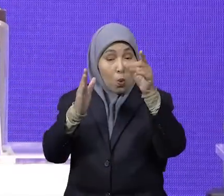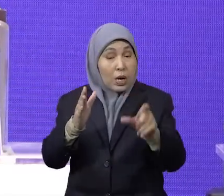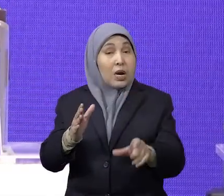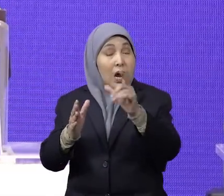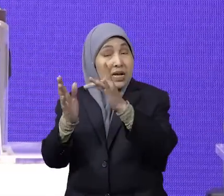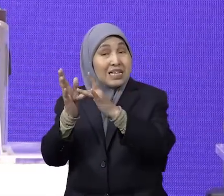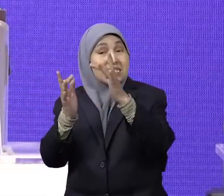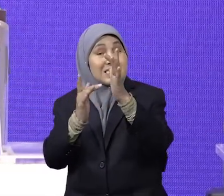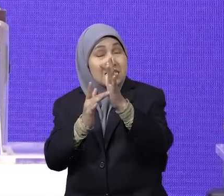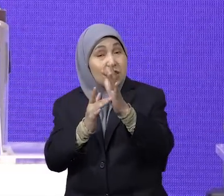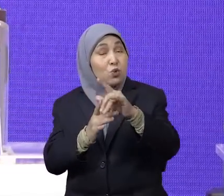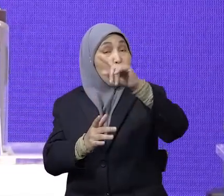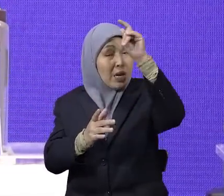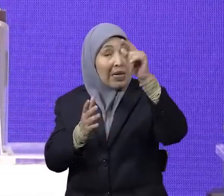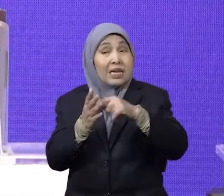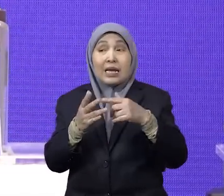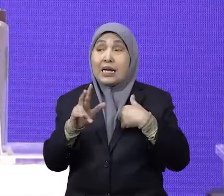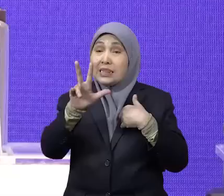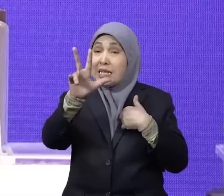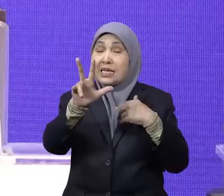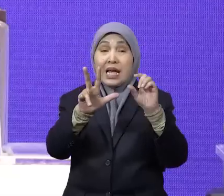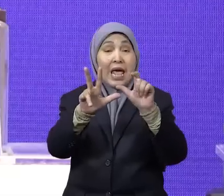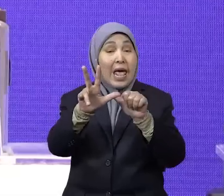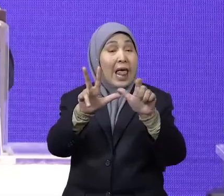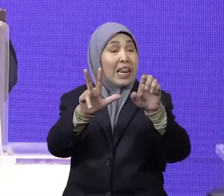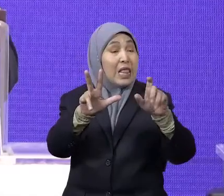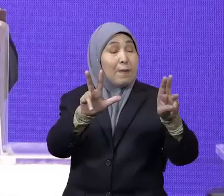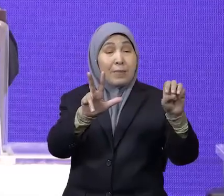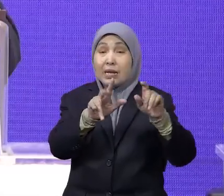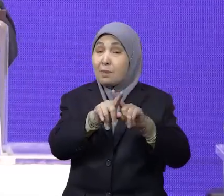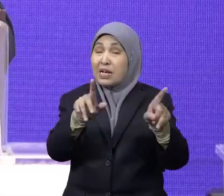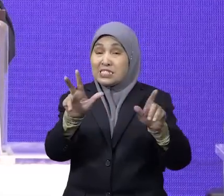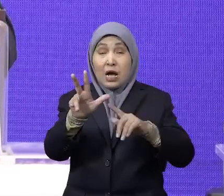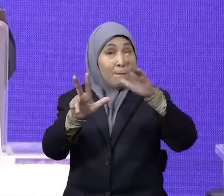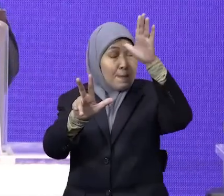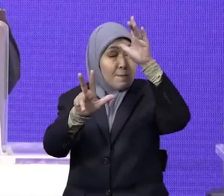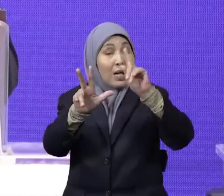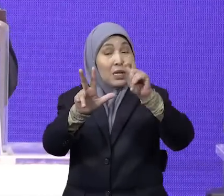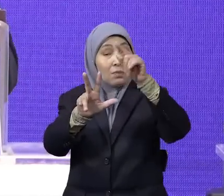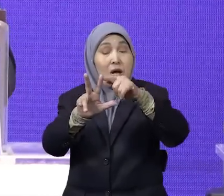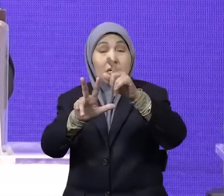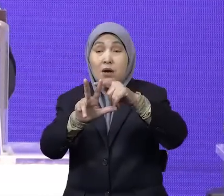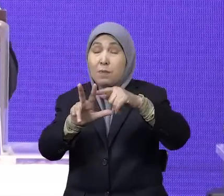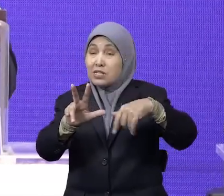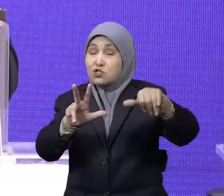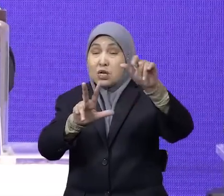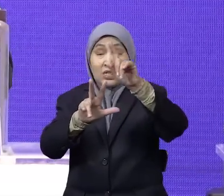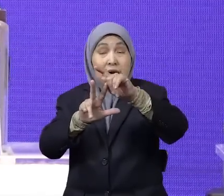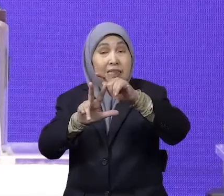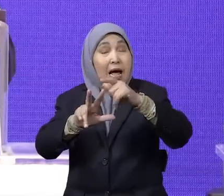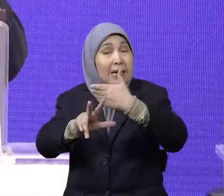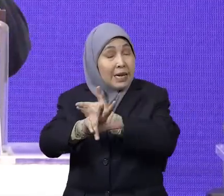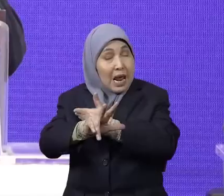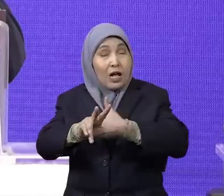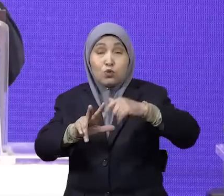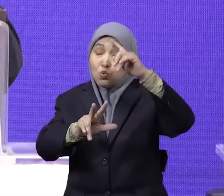orang Kristian bahawa Tuhan ini mempunyai tiga elemen yang berbeza. Ada Tuhan Ayah, ada Father, ada Son of